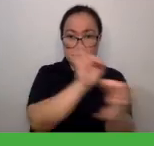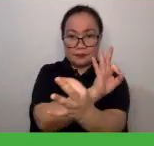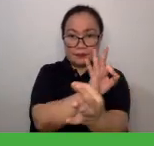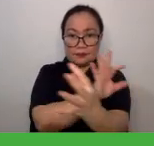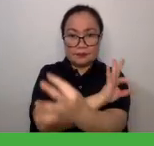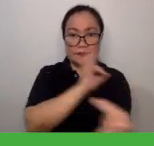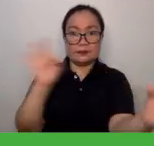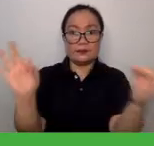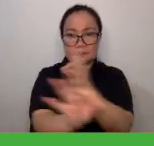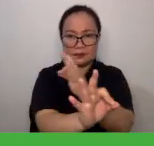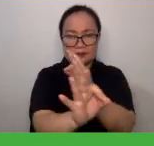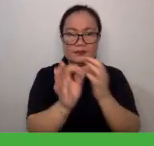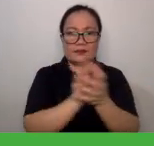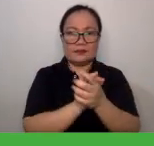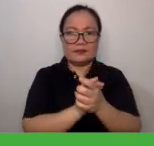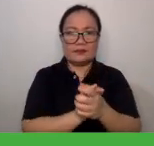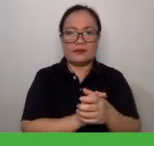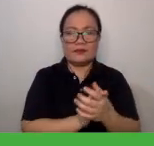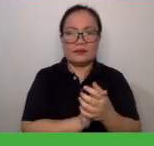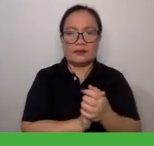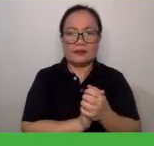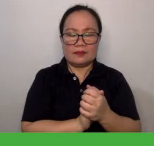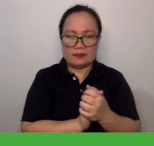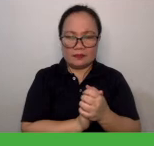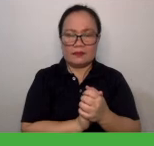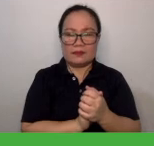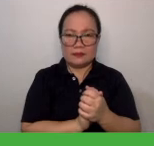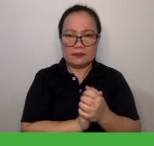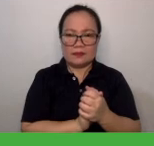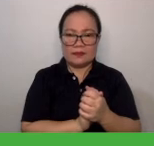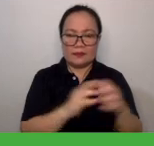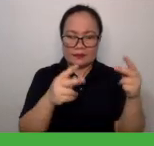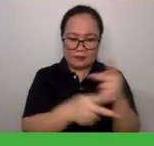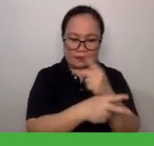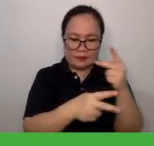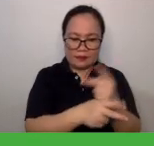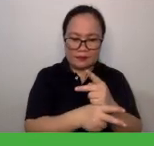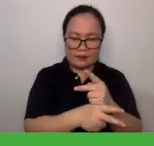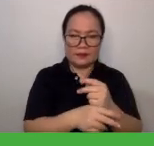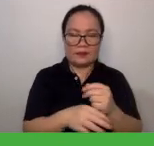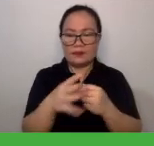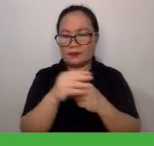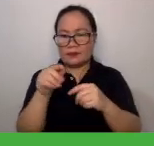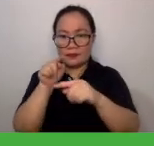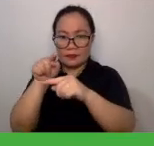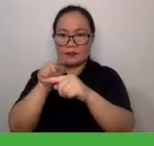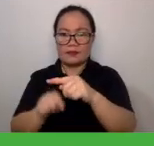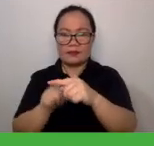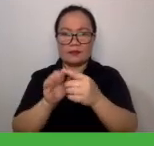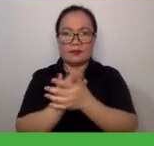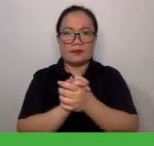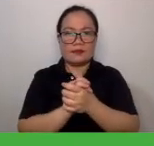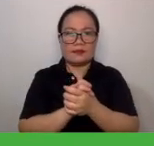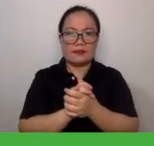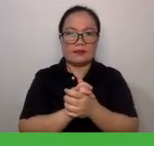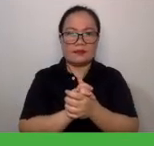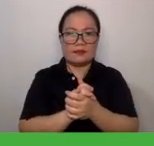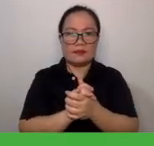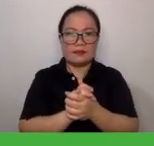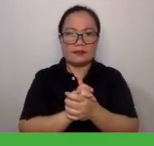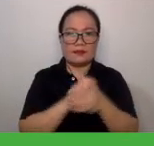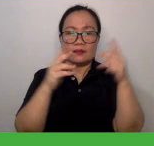kilometer, ita-times mo siya dito. Kilometer to miles, i-divide mo siya dito. Okay, so since we have miles